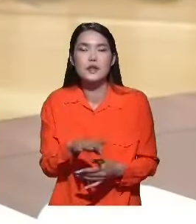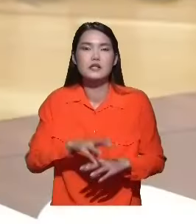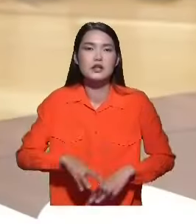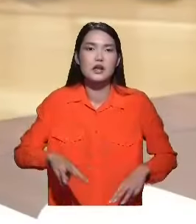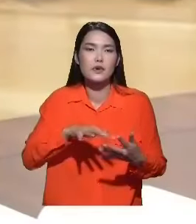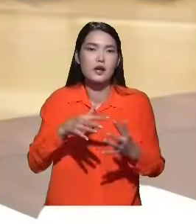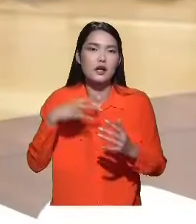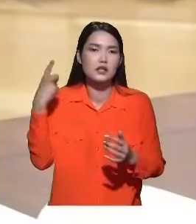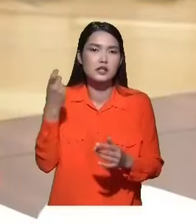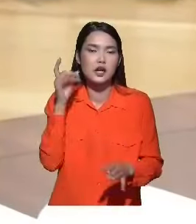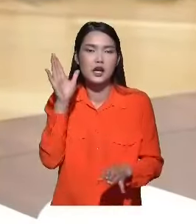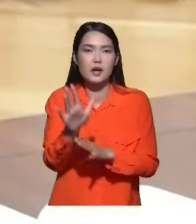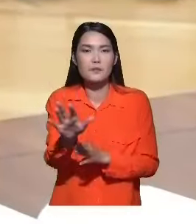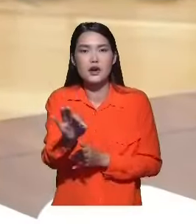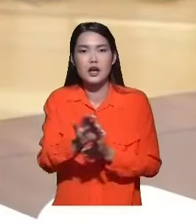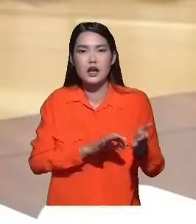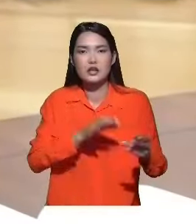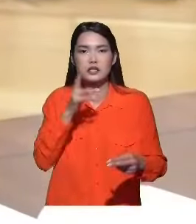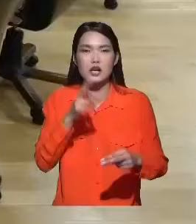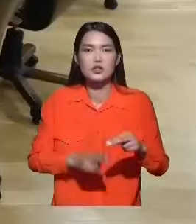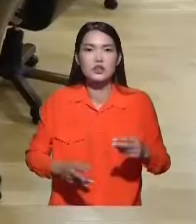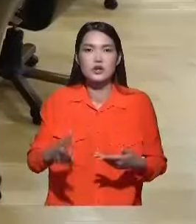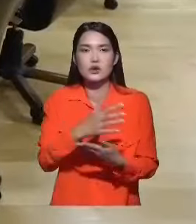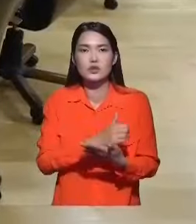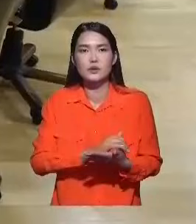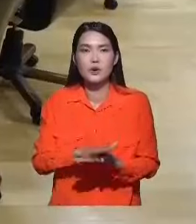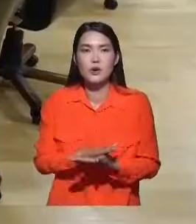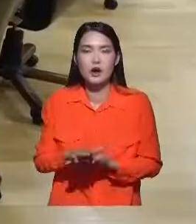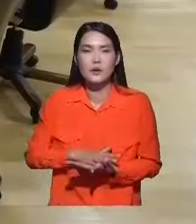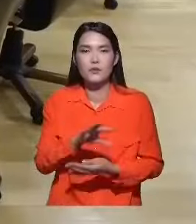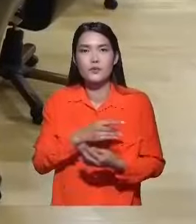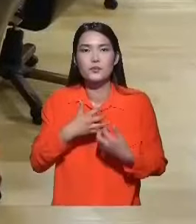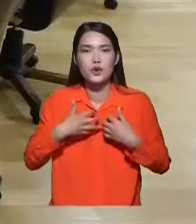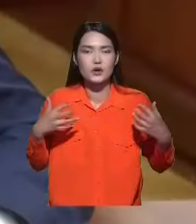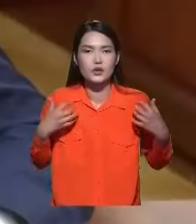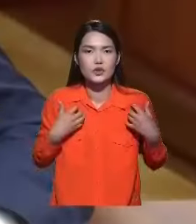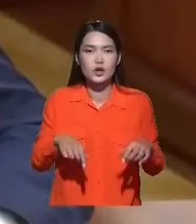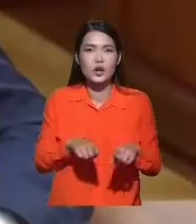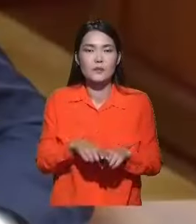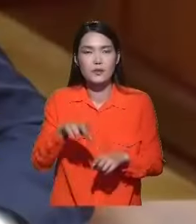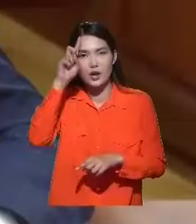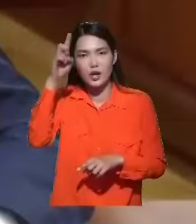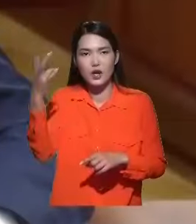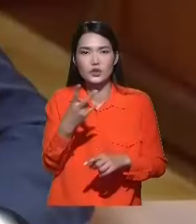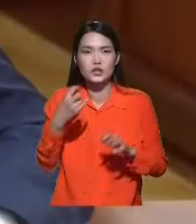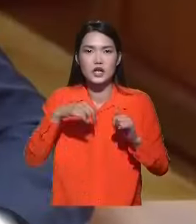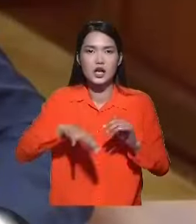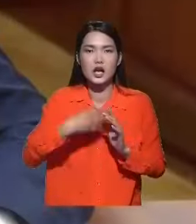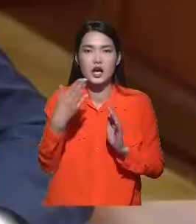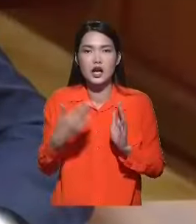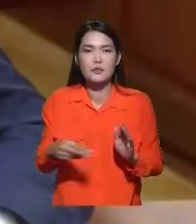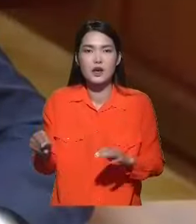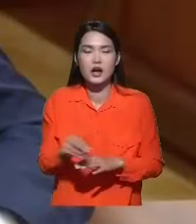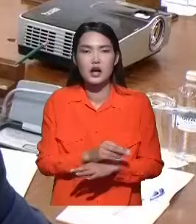сельского хозяйства поручено оперативно завершить сборы и утилизацию павших животных. Кроме того, правительству нужно решить вопрос с